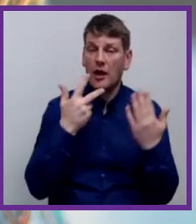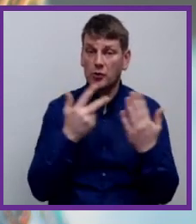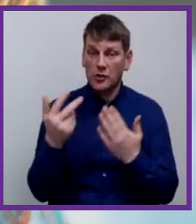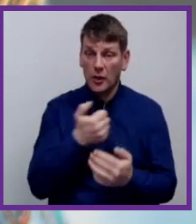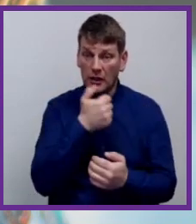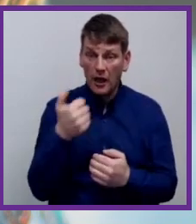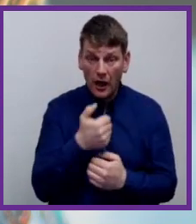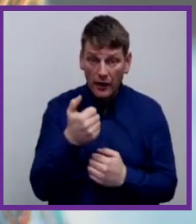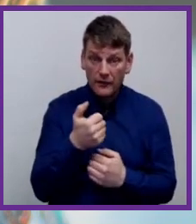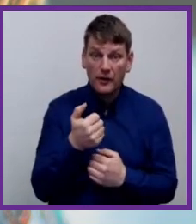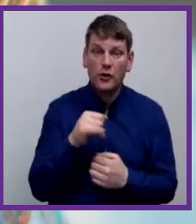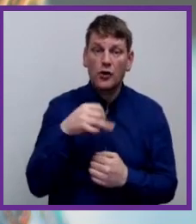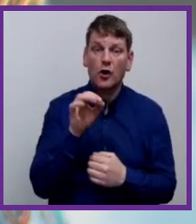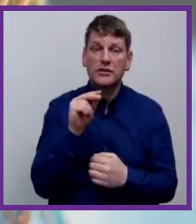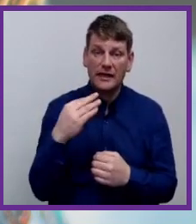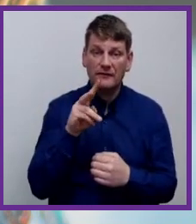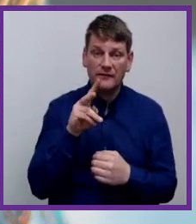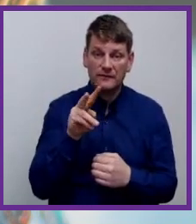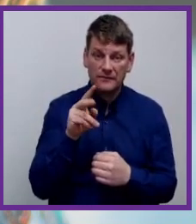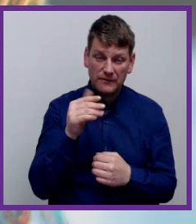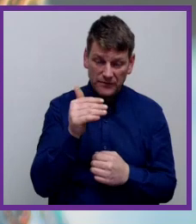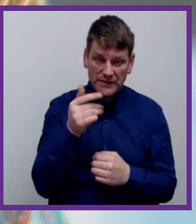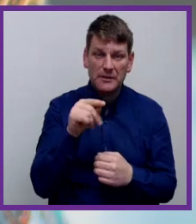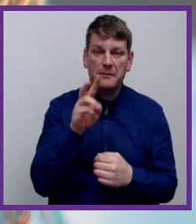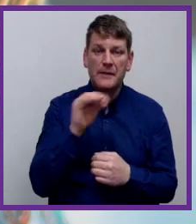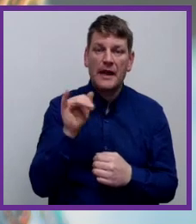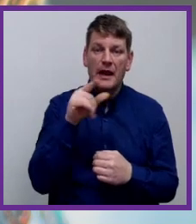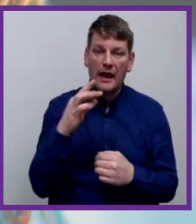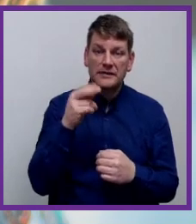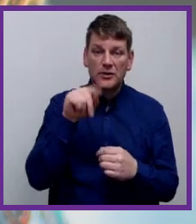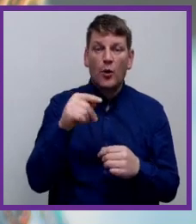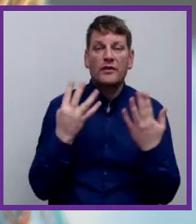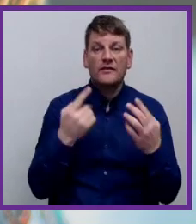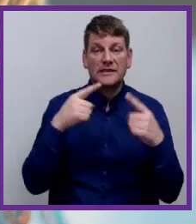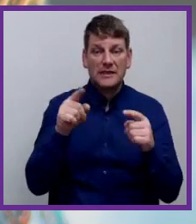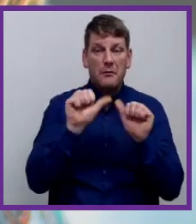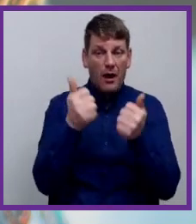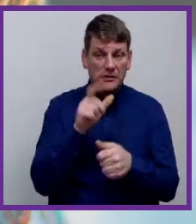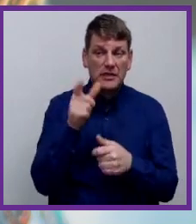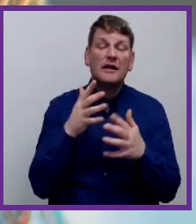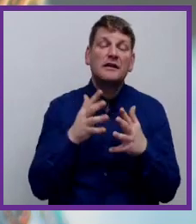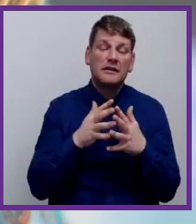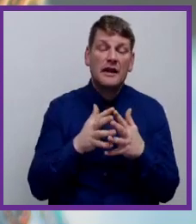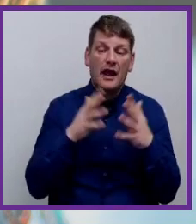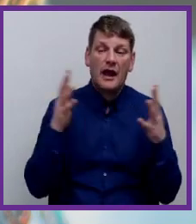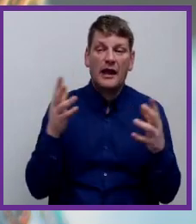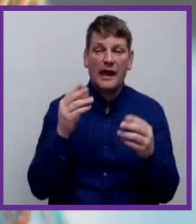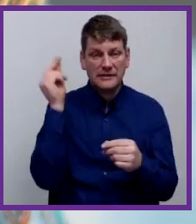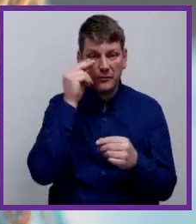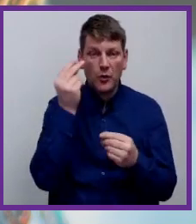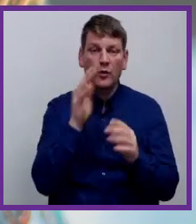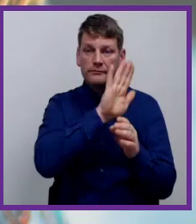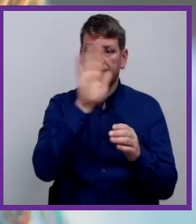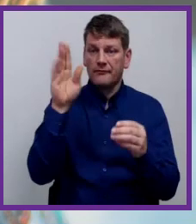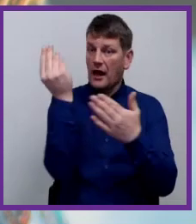kad Jozefs Millers un deviņi citi mākslinieki bijušajā Fribūras lielajā seminārā izstādīja gleznas, kurās